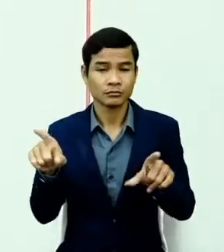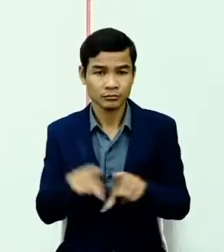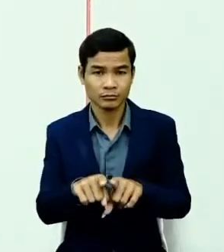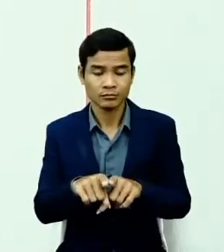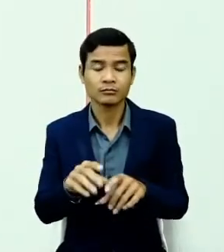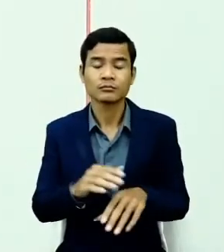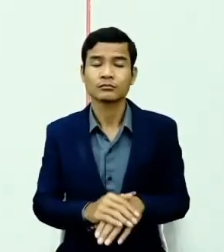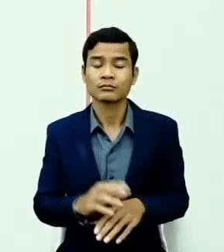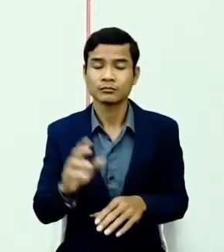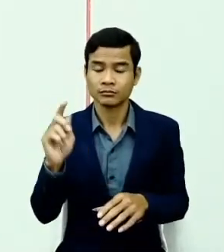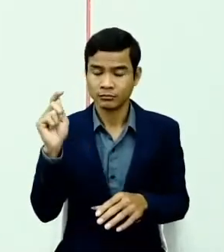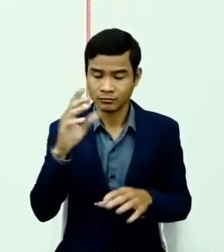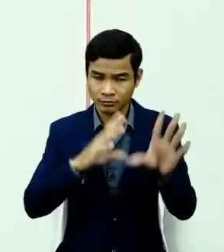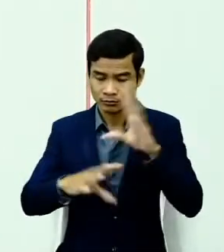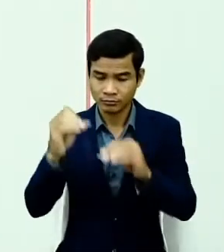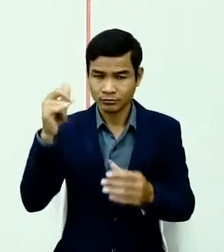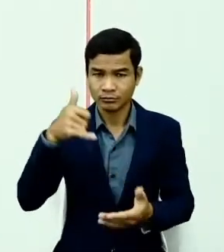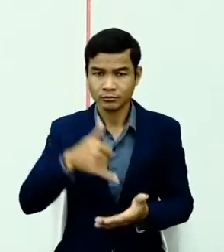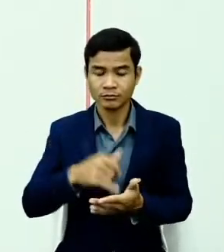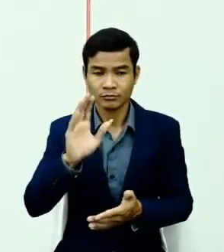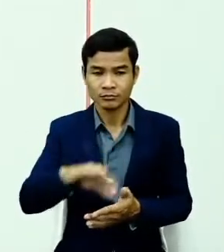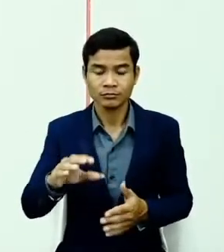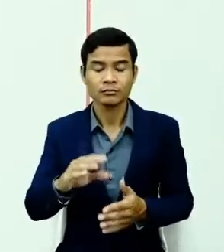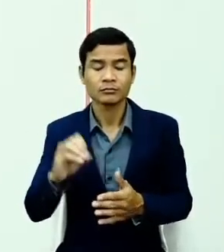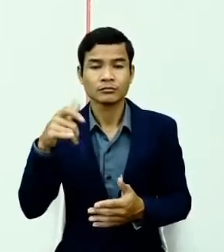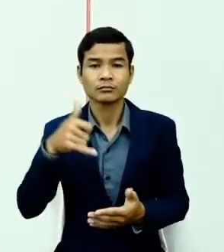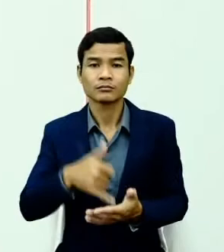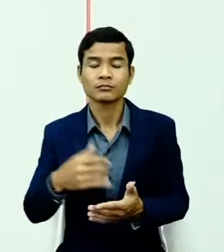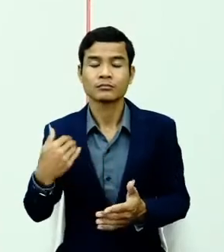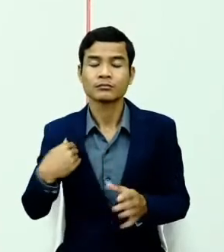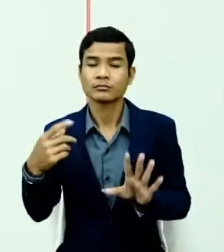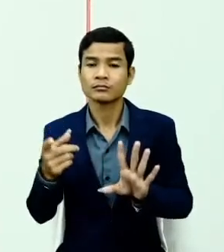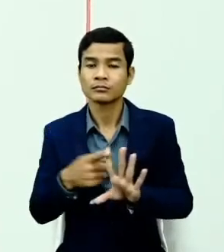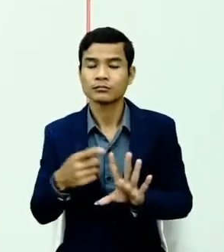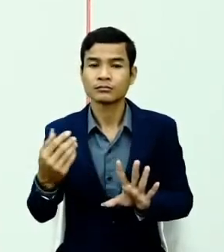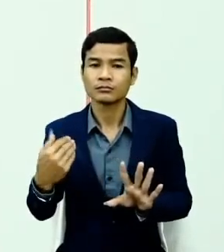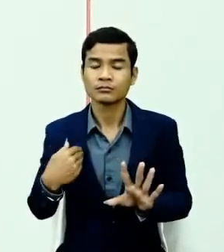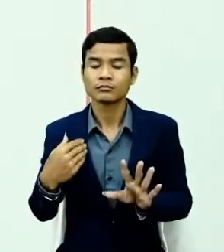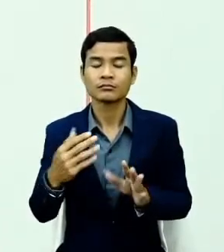នឹងការរៀនថ្ងៃនេះដែរចាំមើលតើថ្ងៃនេះស្រៈអីរបស់យើងមាន